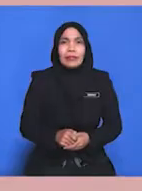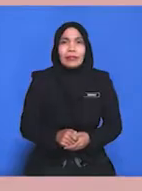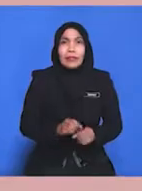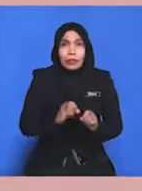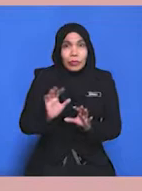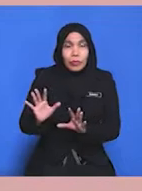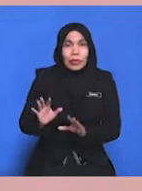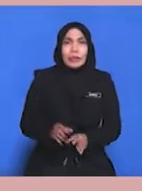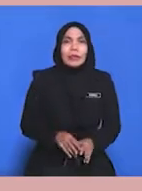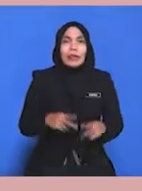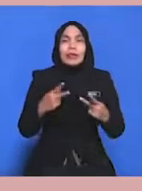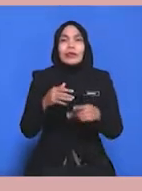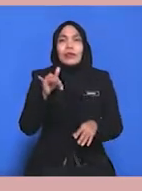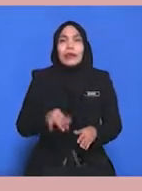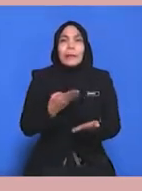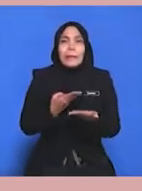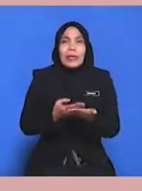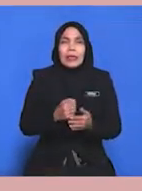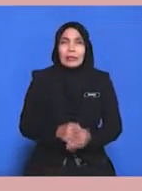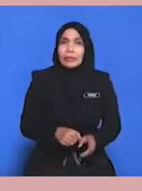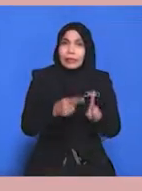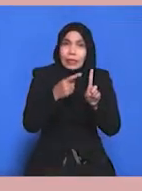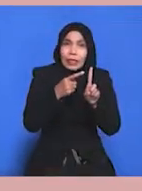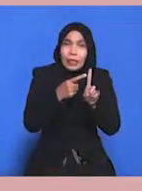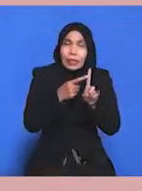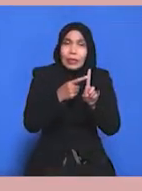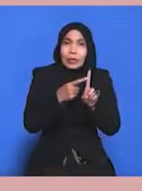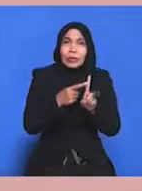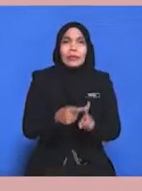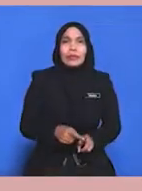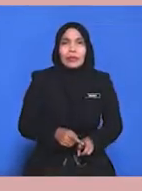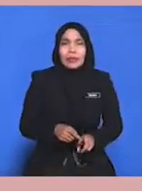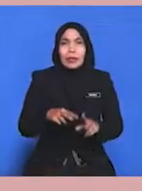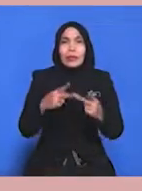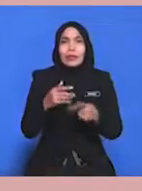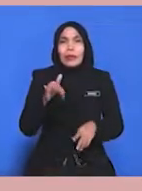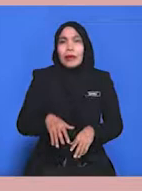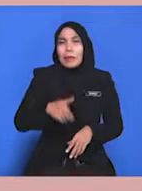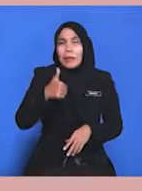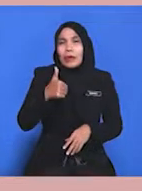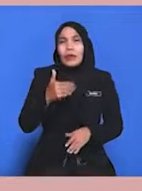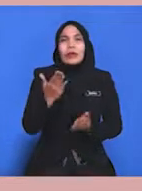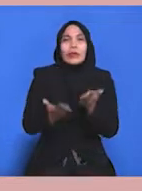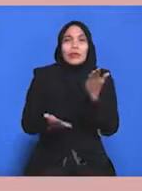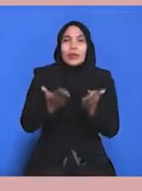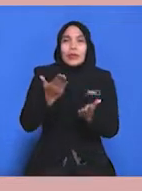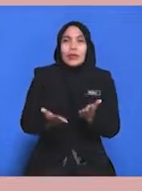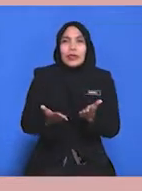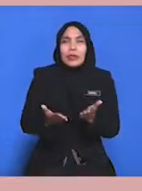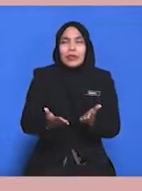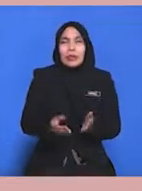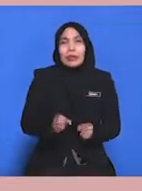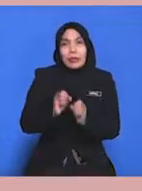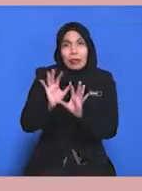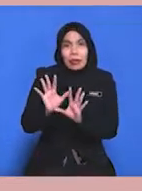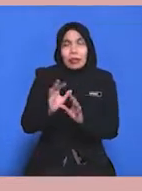baik. Pasukan yang menjadi johan boleh jadi bukan yang benar-benar bagus atau terbaik. Mengapa perkara